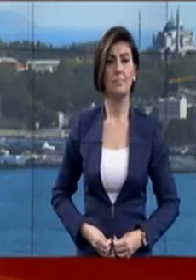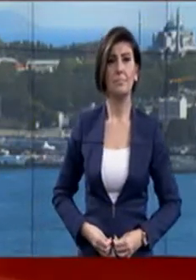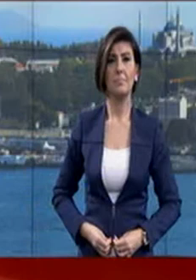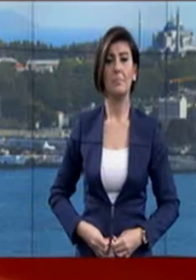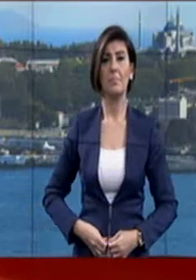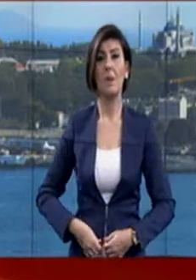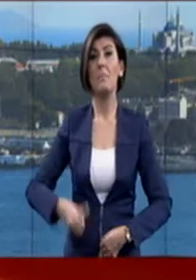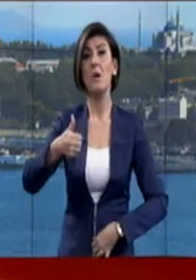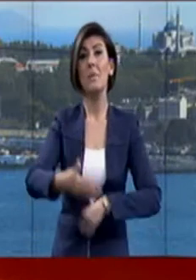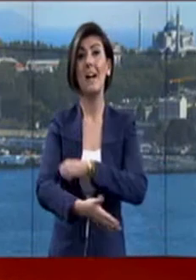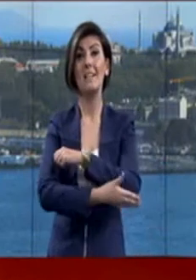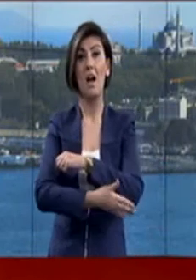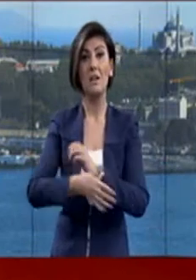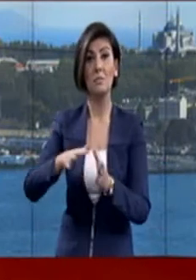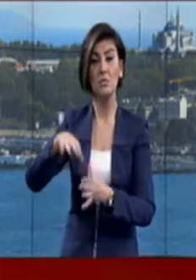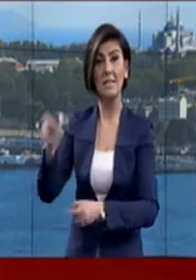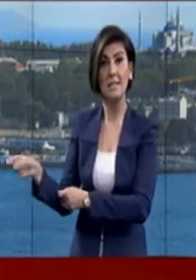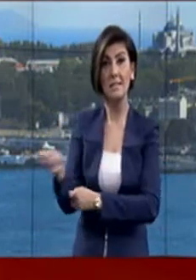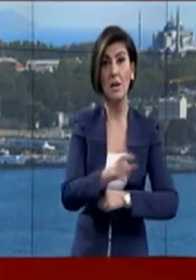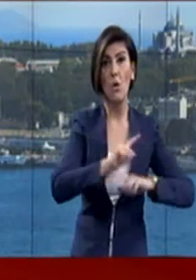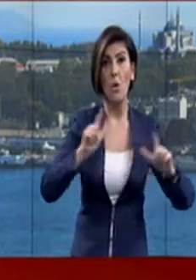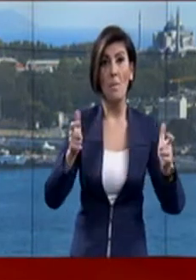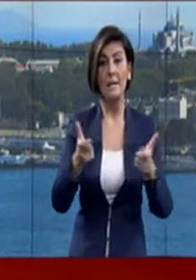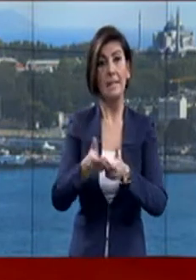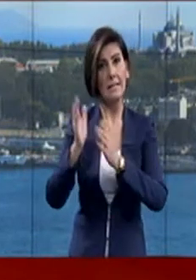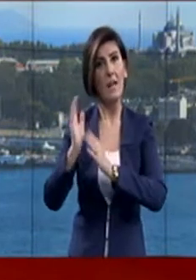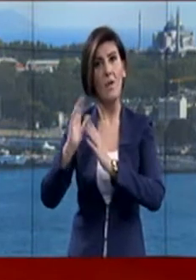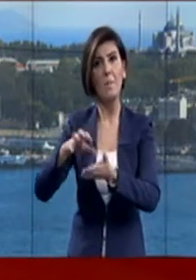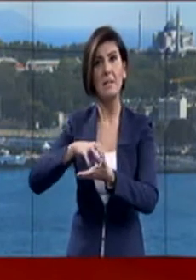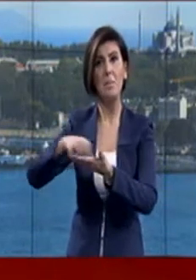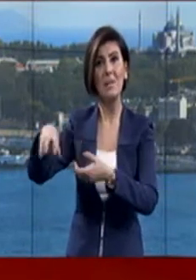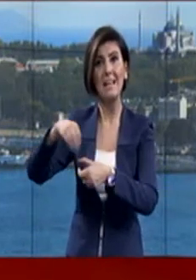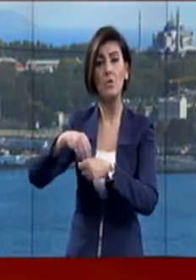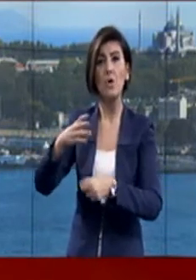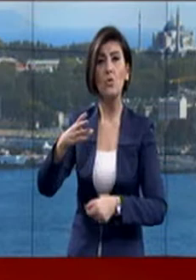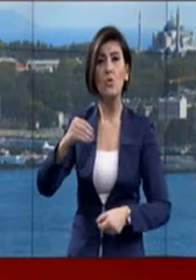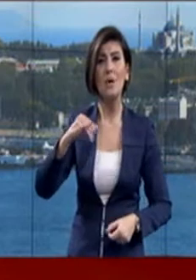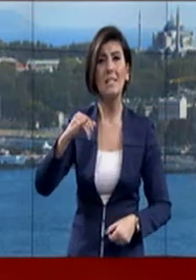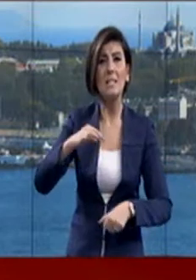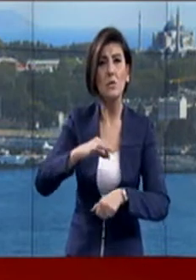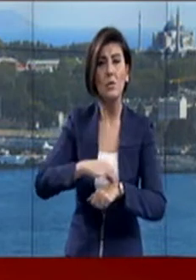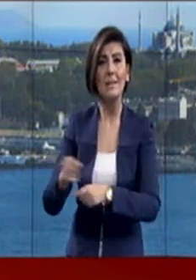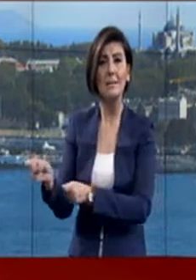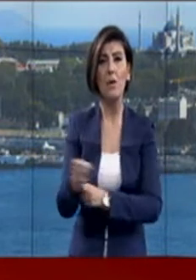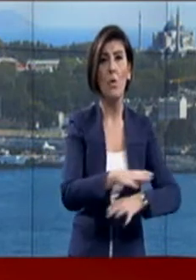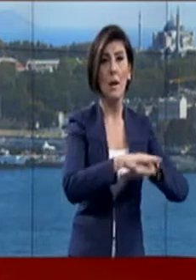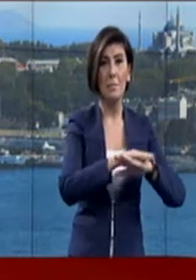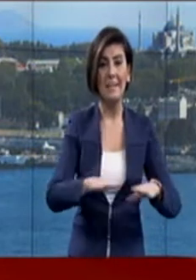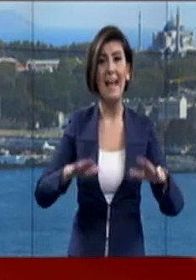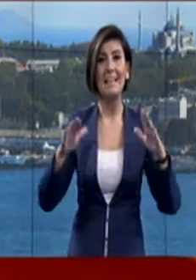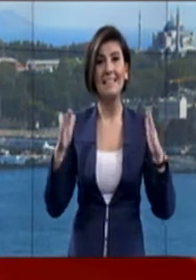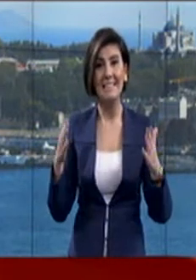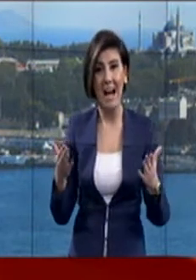Başbakan Yardımcısı Numan Kurtulmuş, terör operasyonlarının devam ettiği bölgeler için çok kısa sürede terörü bitireceğiz,